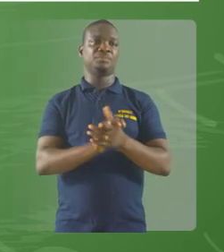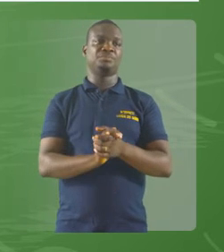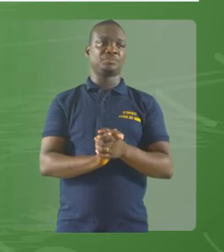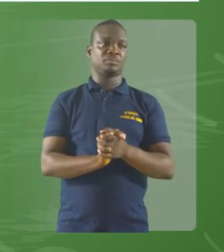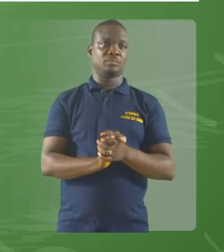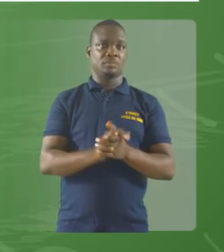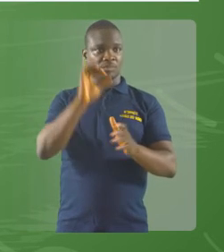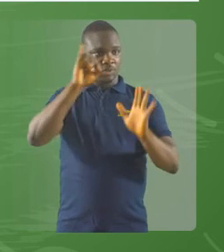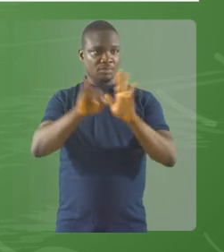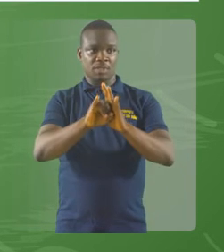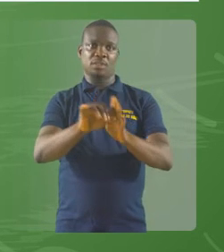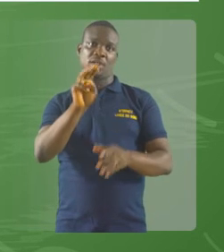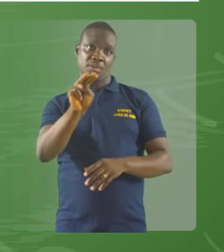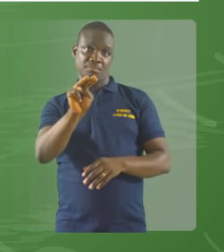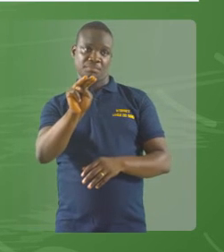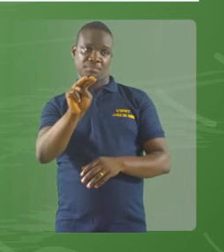L'image de M